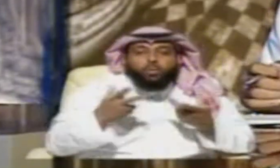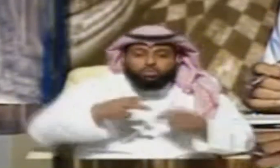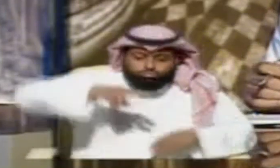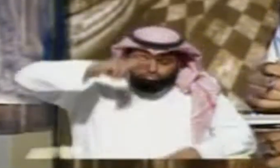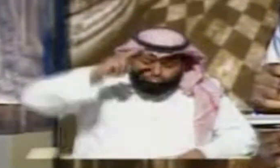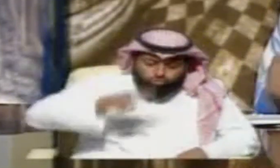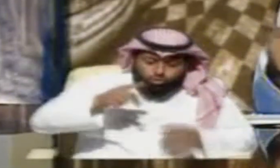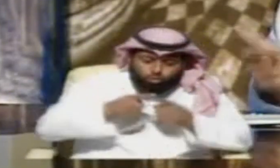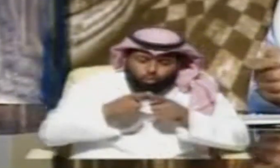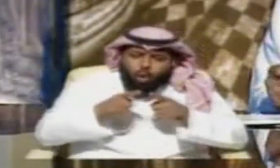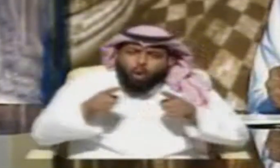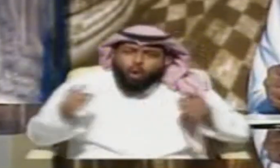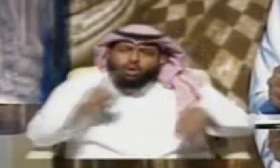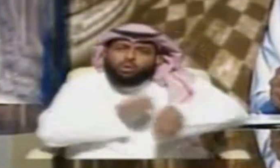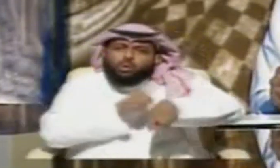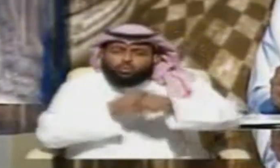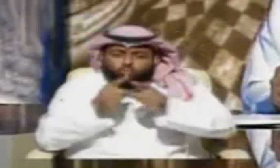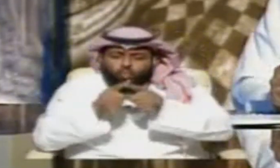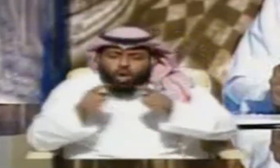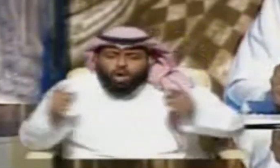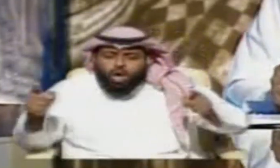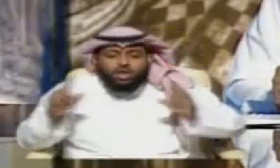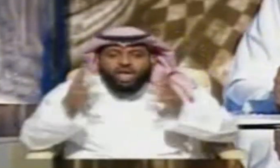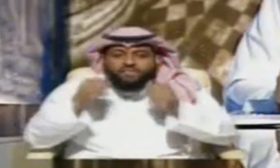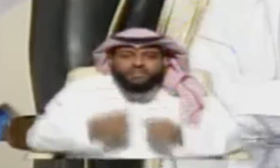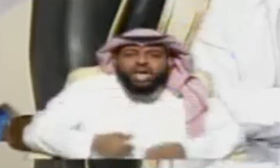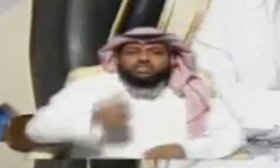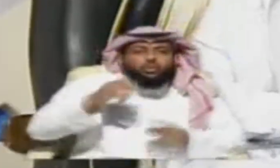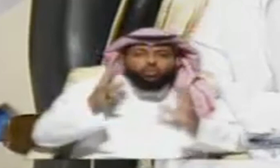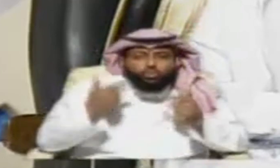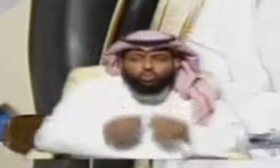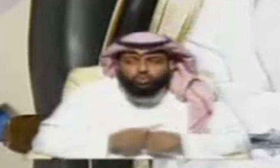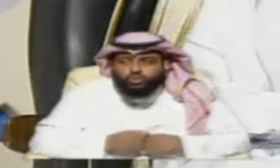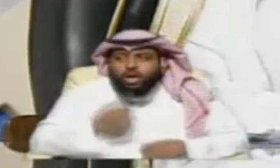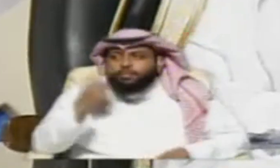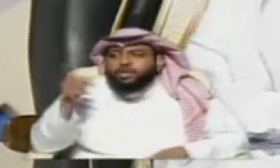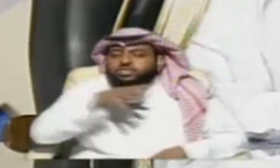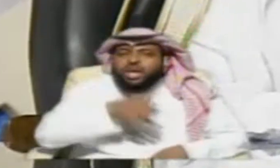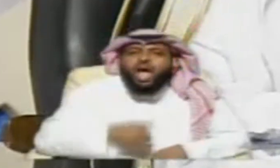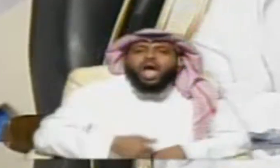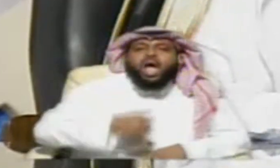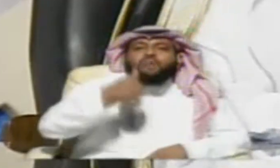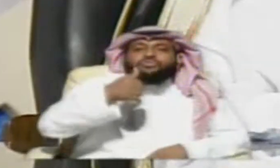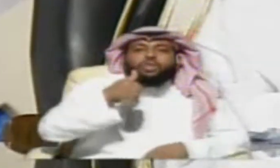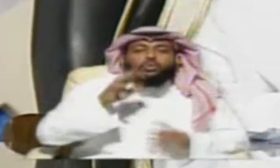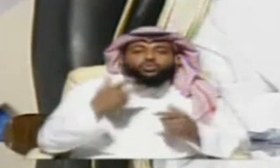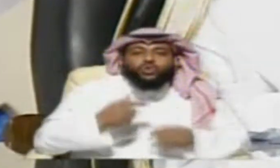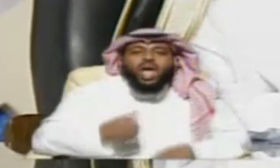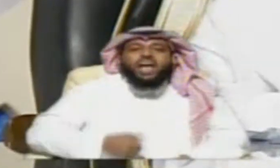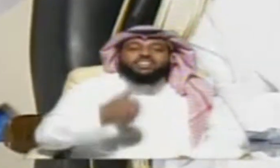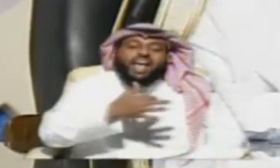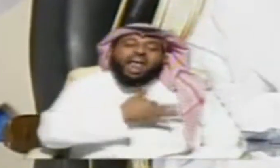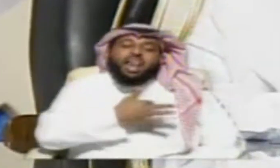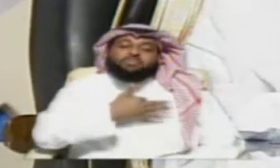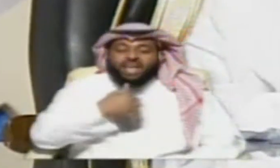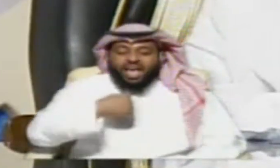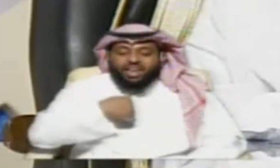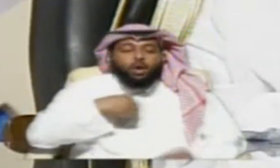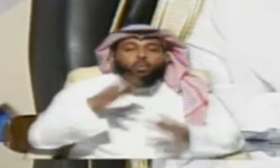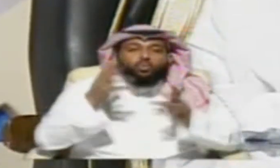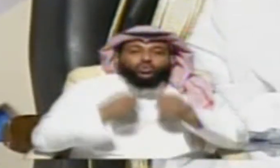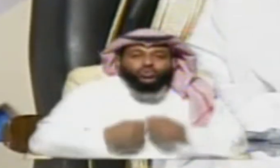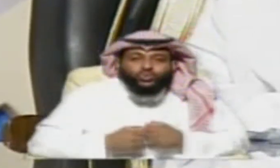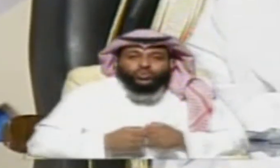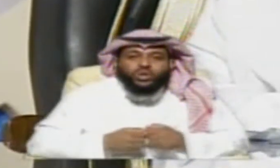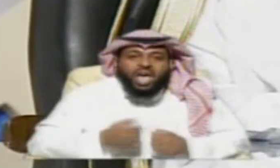يطيل الركعات بقراءة أطول؟ نقول الأفضل هو ما كان أصلح للقلب، فإذا كان